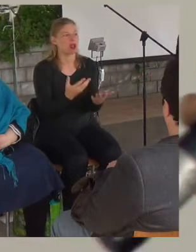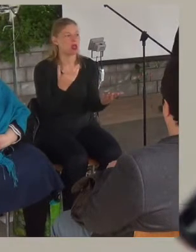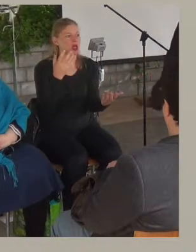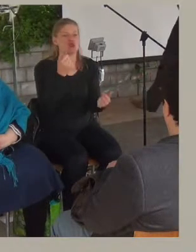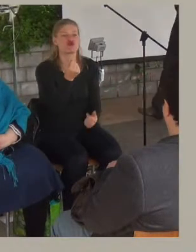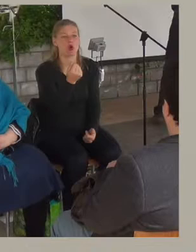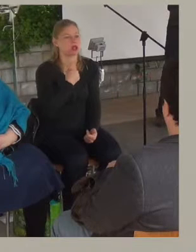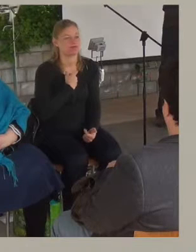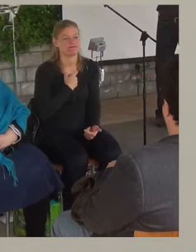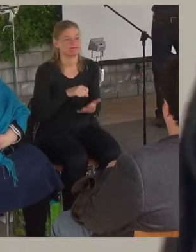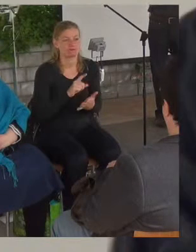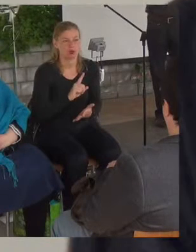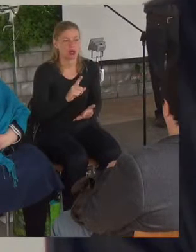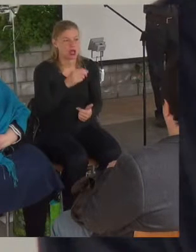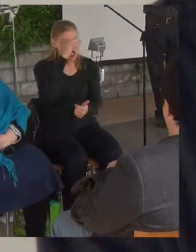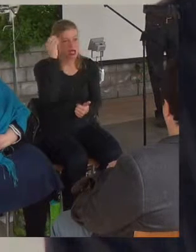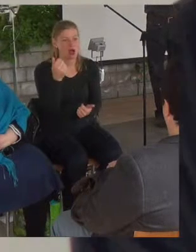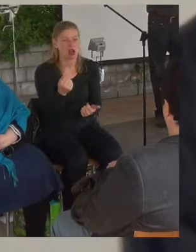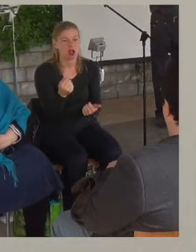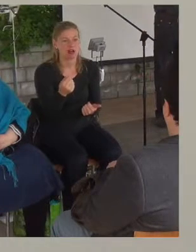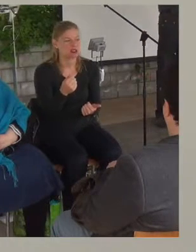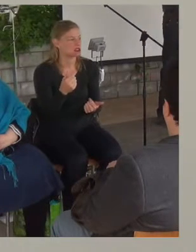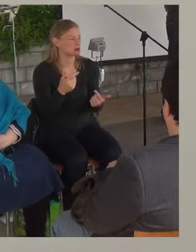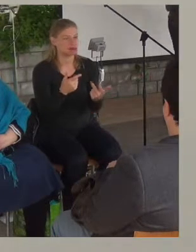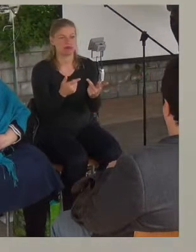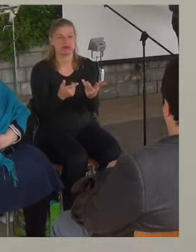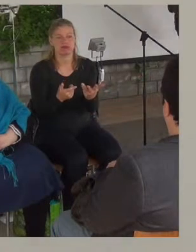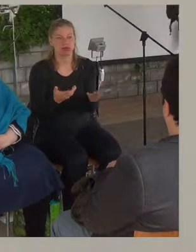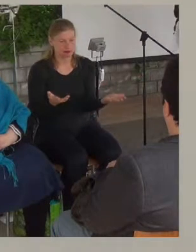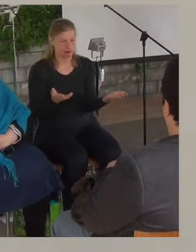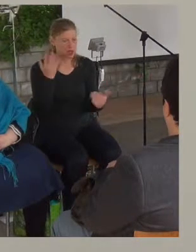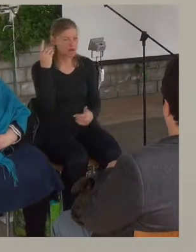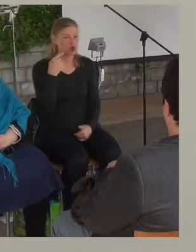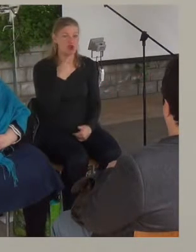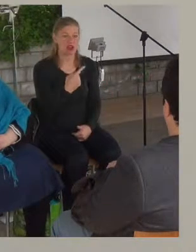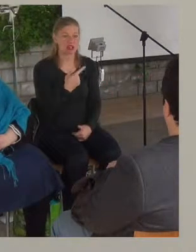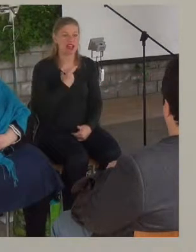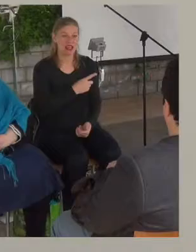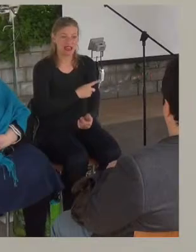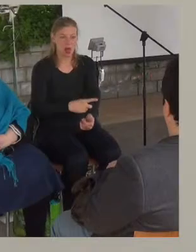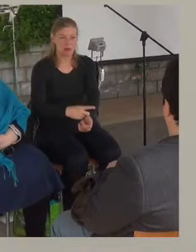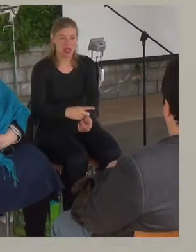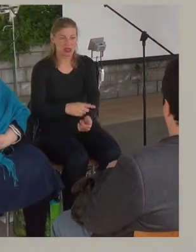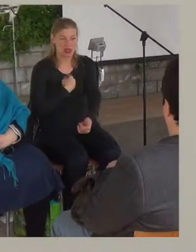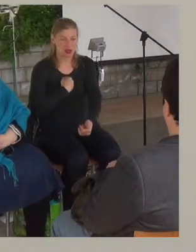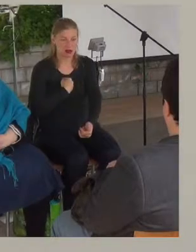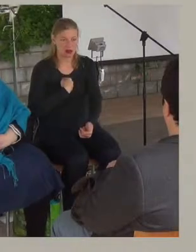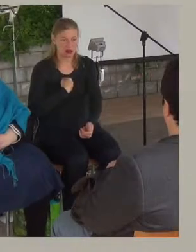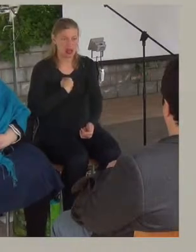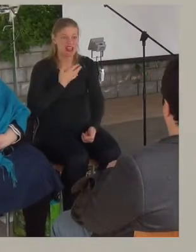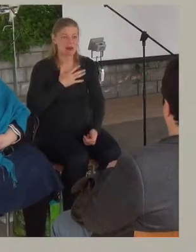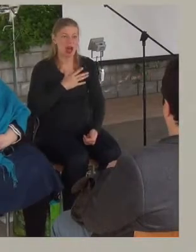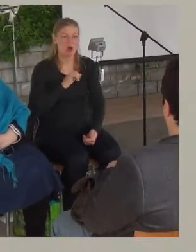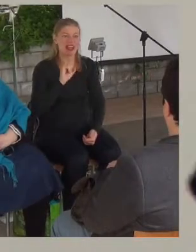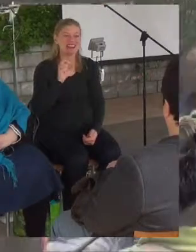Staatssachen wie Steuern, Krankenkasse, und so weiter. Und wie vorhin schon mal gesagt, ich bin Diabetiker, ich brauche